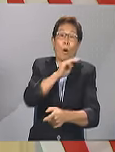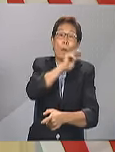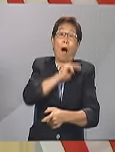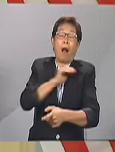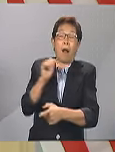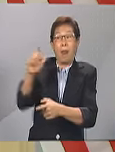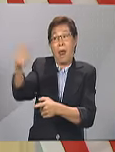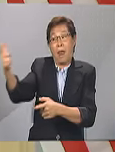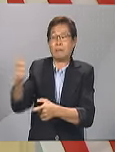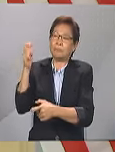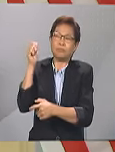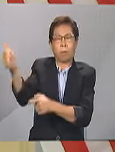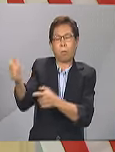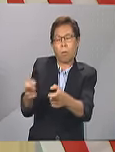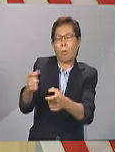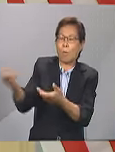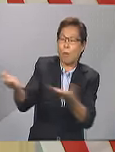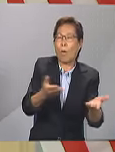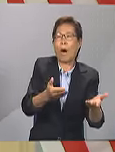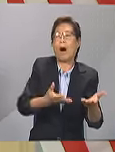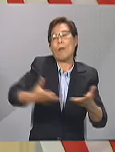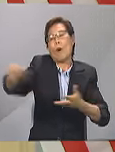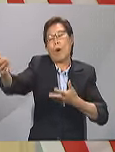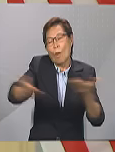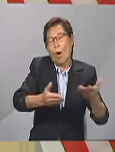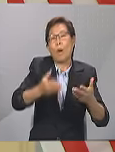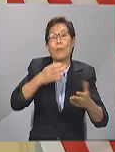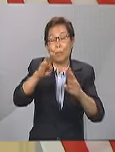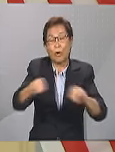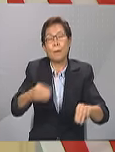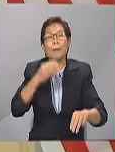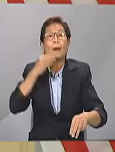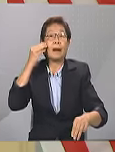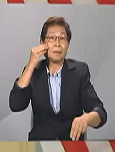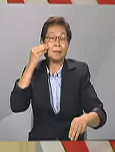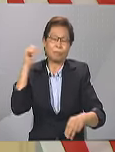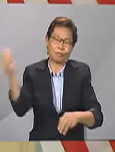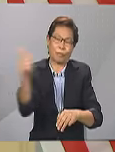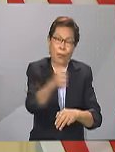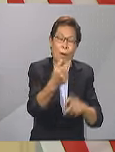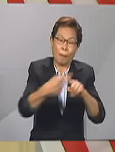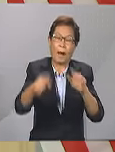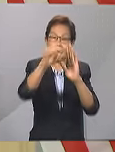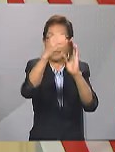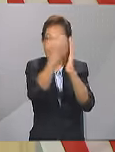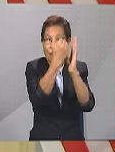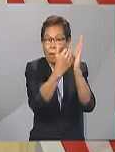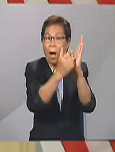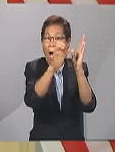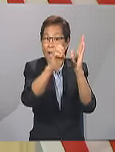membawa pulang pelajar pelajar IPT di bawah Kementerian masing-masing tetapi esoknya